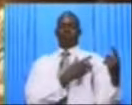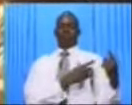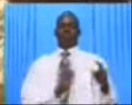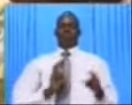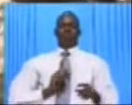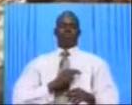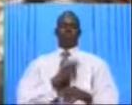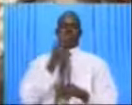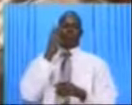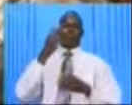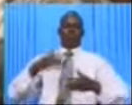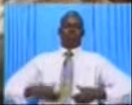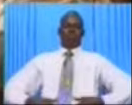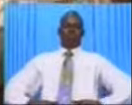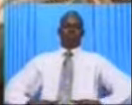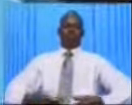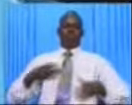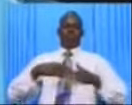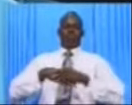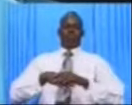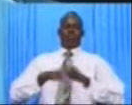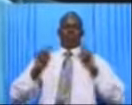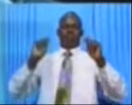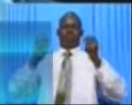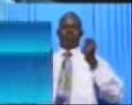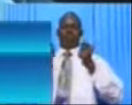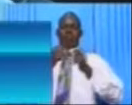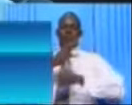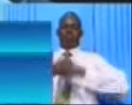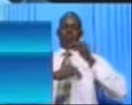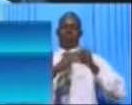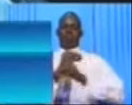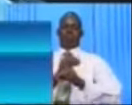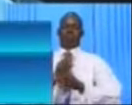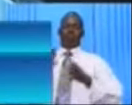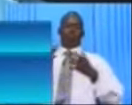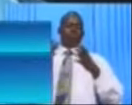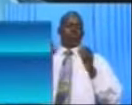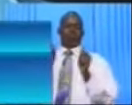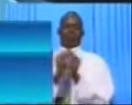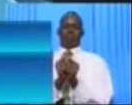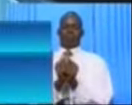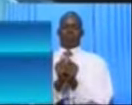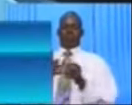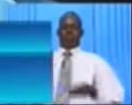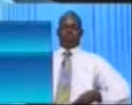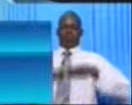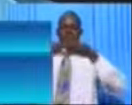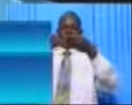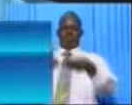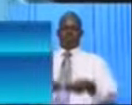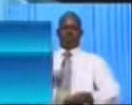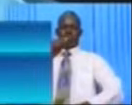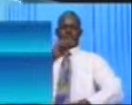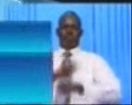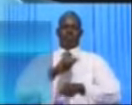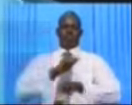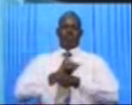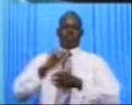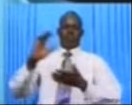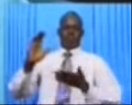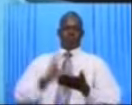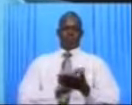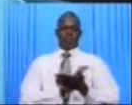jeunes dans le contexte mondial actuel avec autant de vices, s'adonner à des activités de louange,